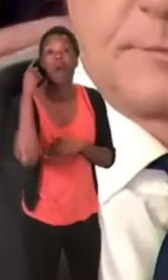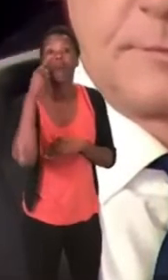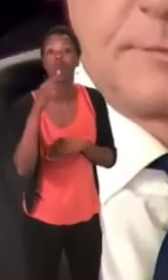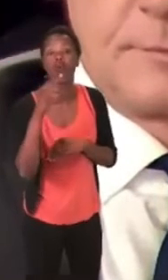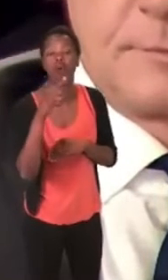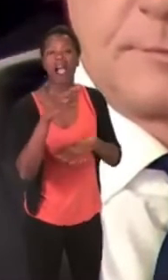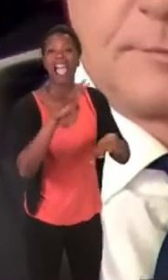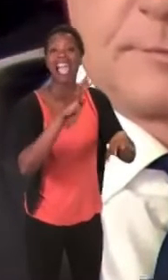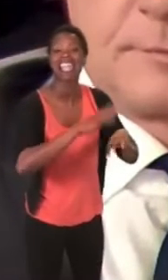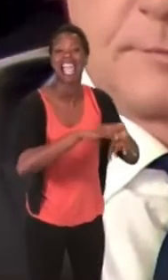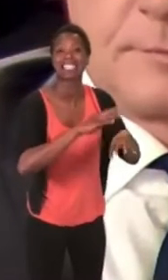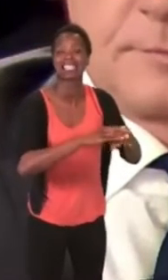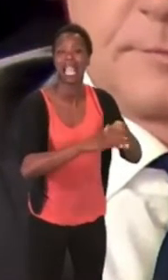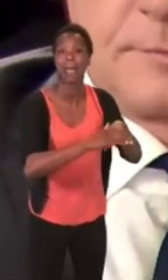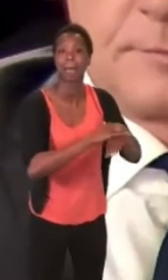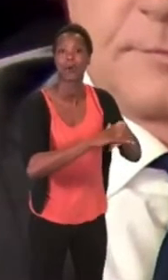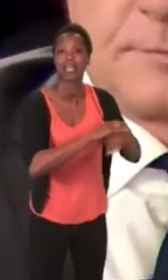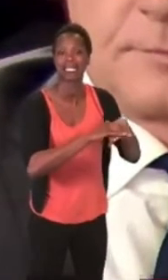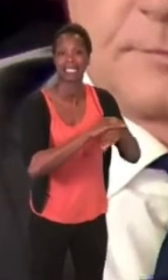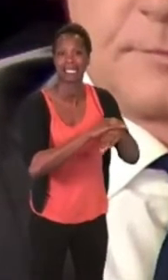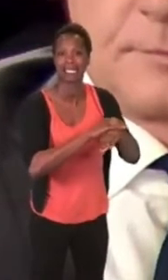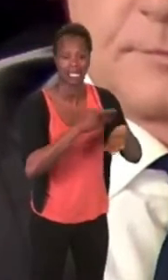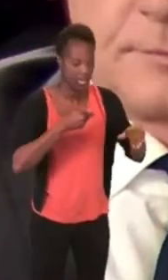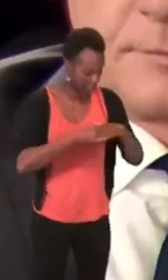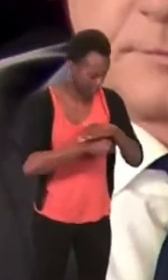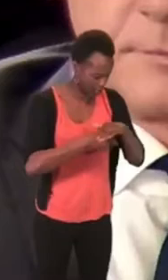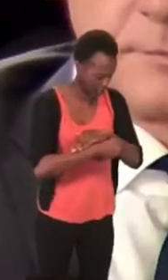de la ville. C'est moins 2